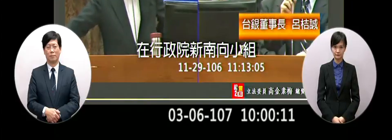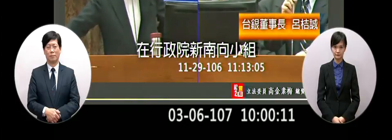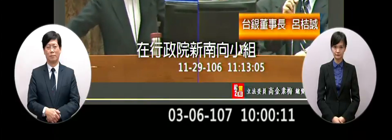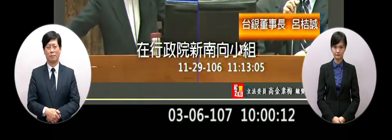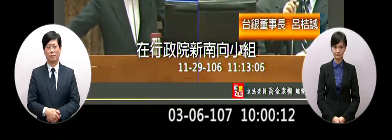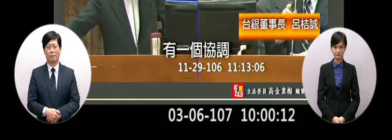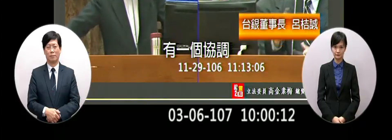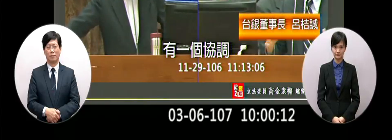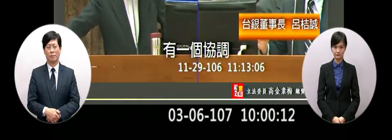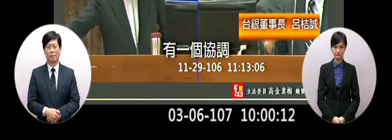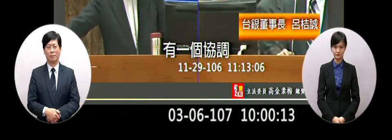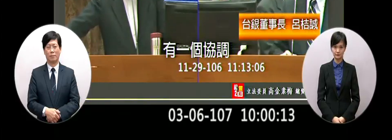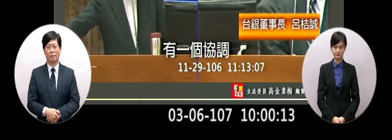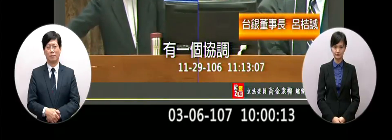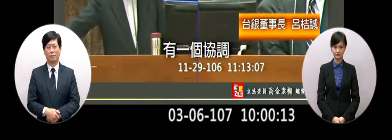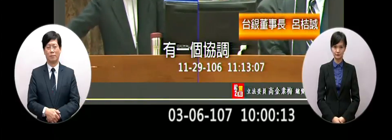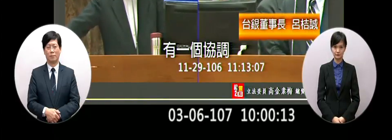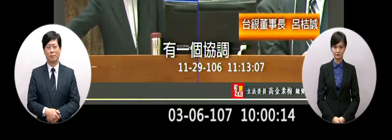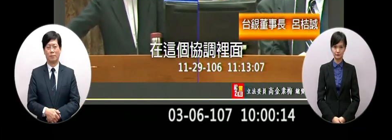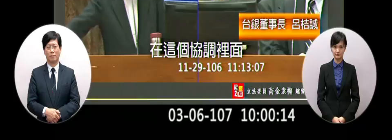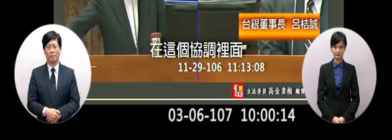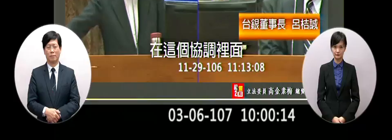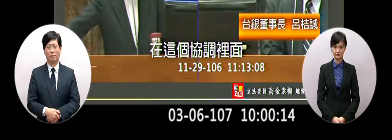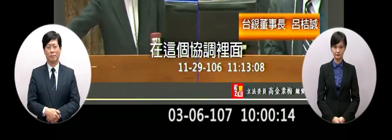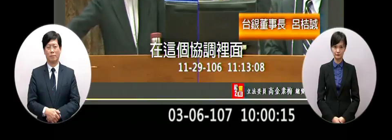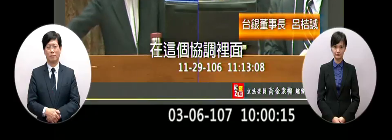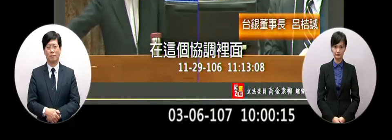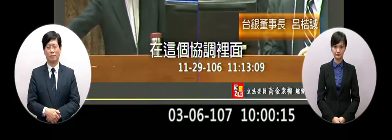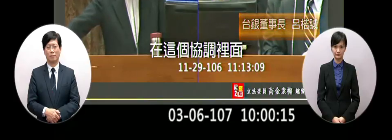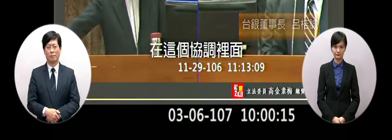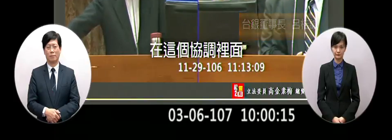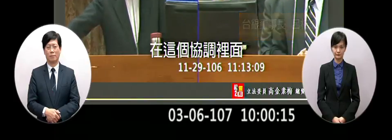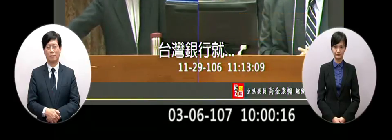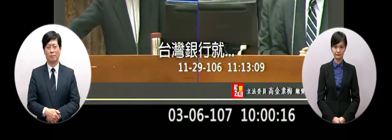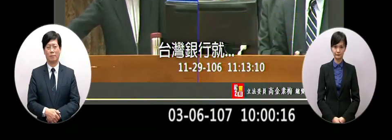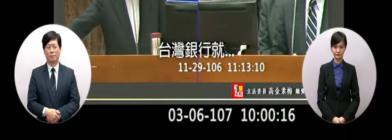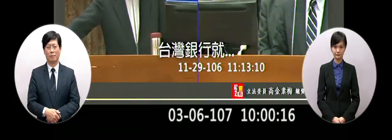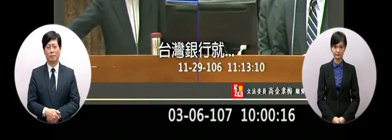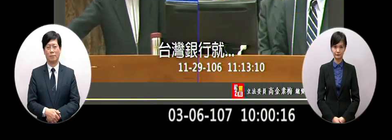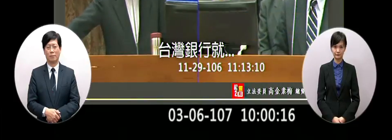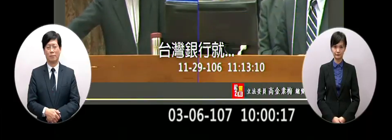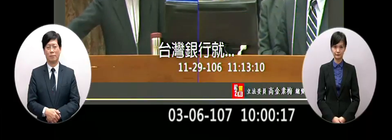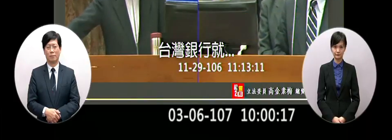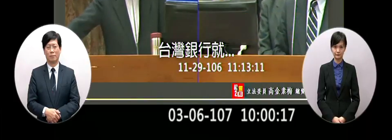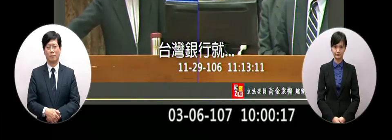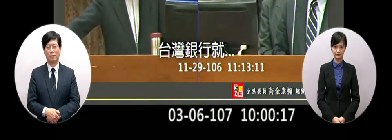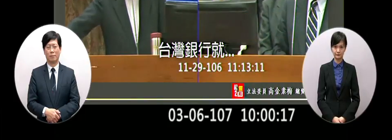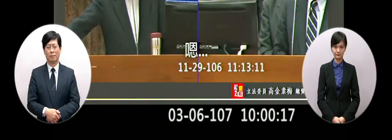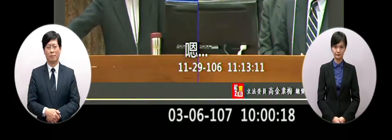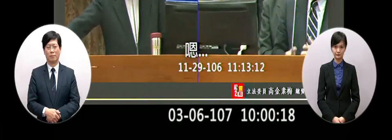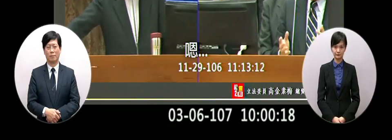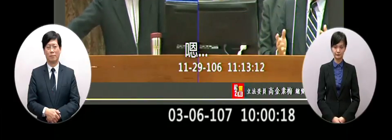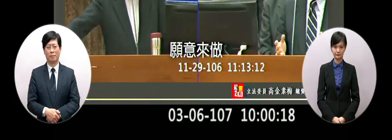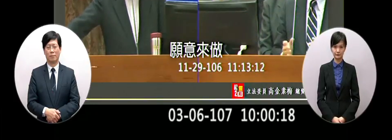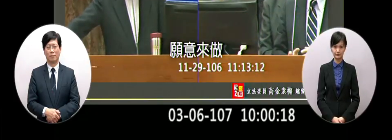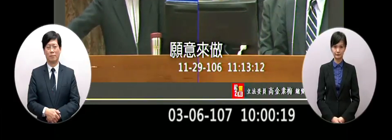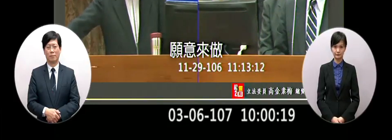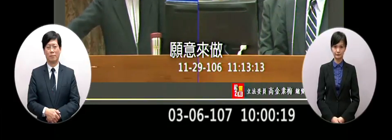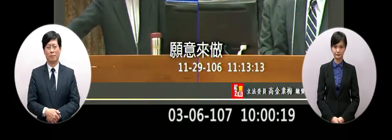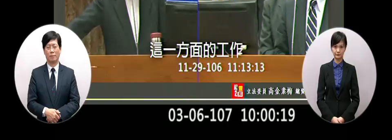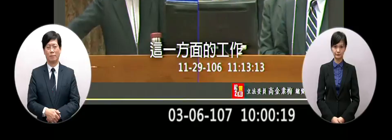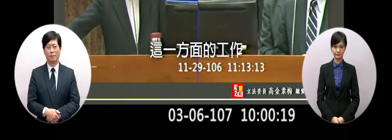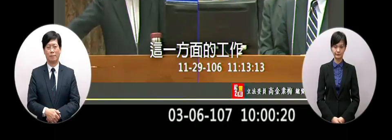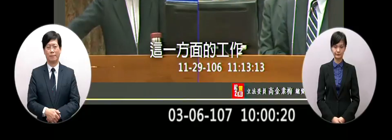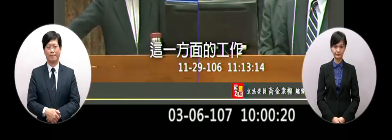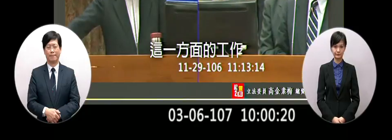行政院新南向小组有一个协调，那在这个协调里面呢，台湾银行就愿意来